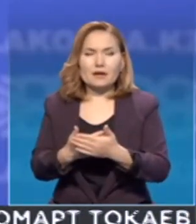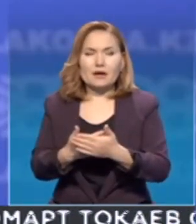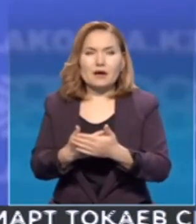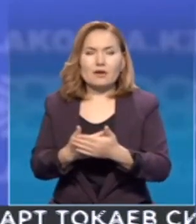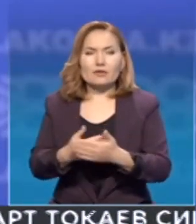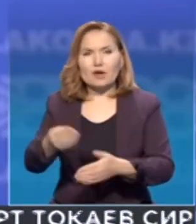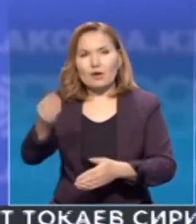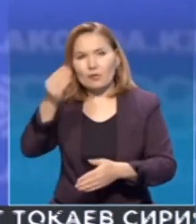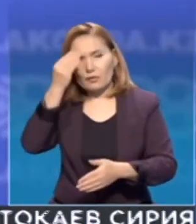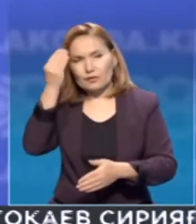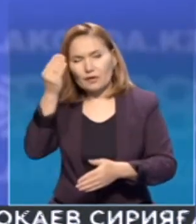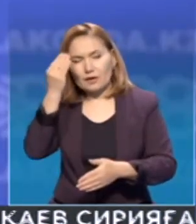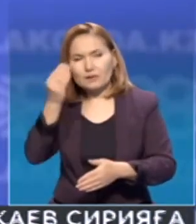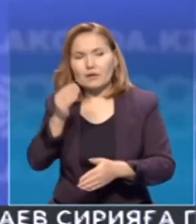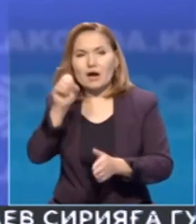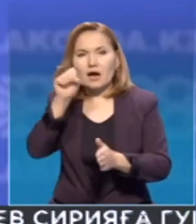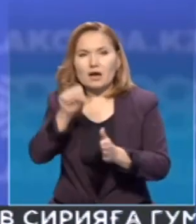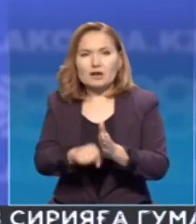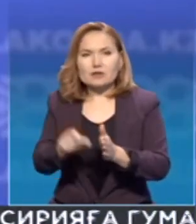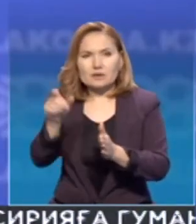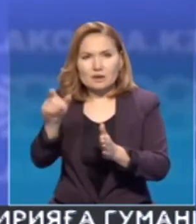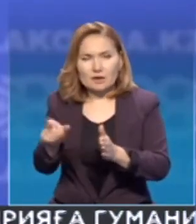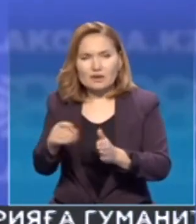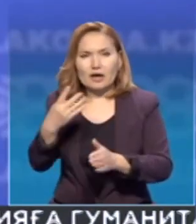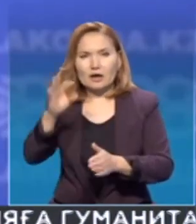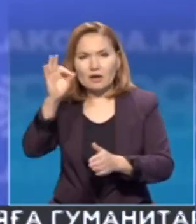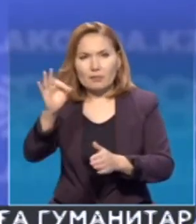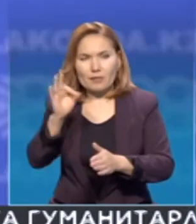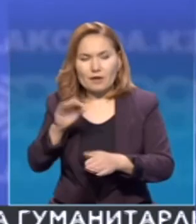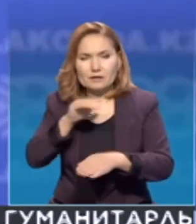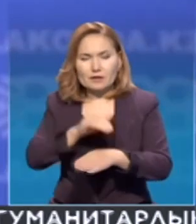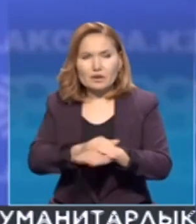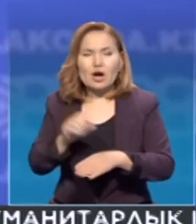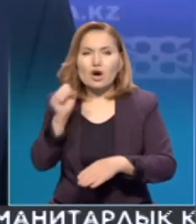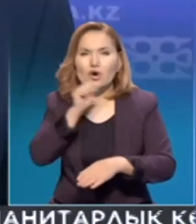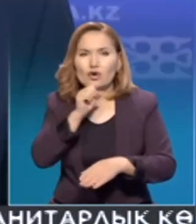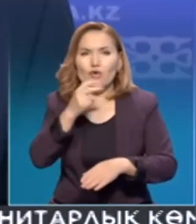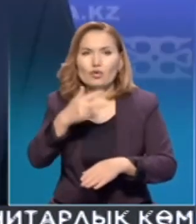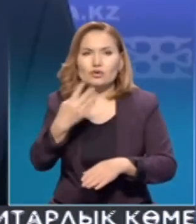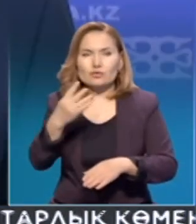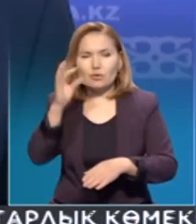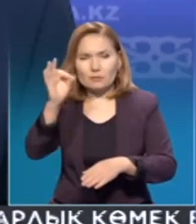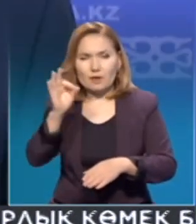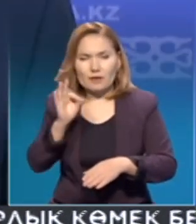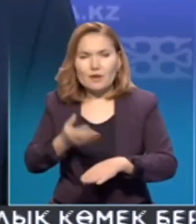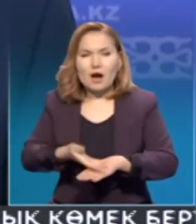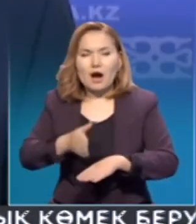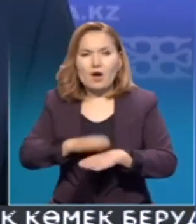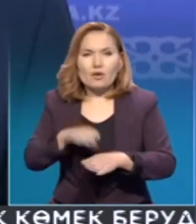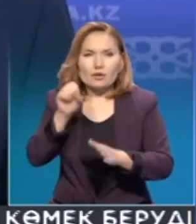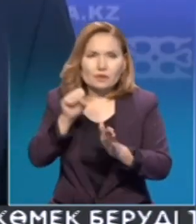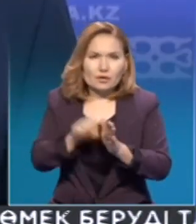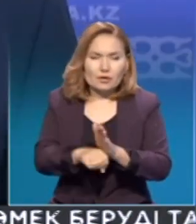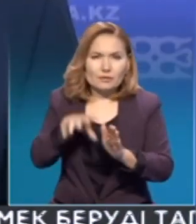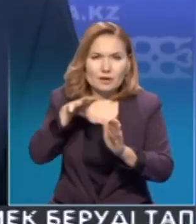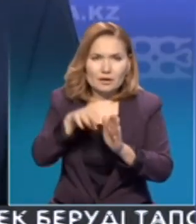қасақана кісі өлтіру фактілері 40%, ұрлық 34%, ауыр